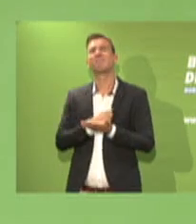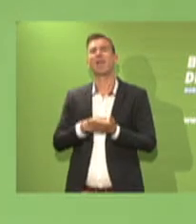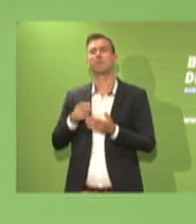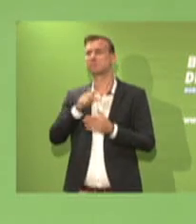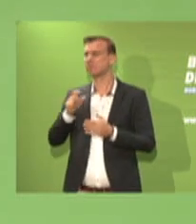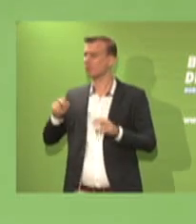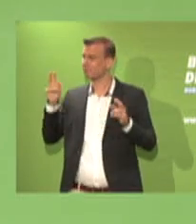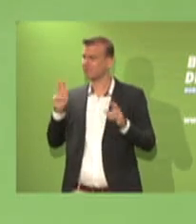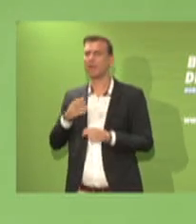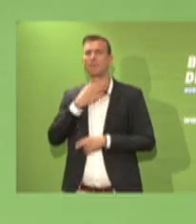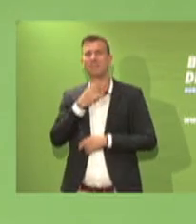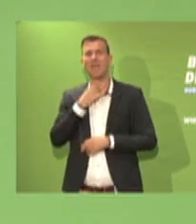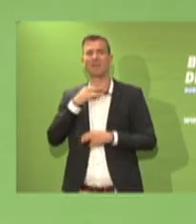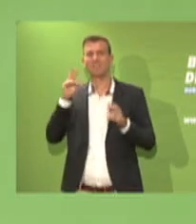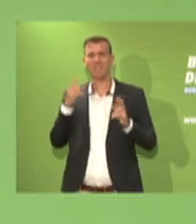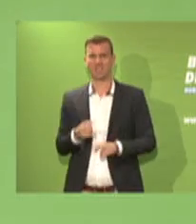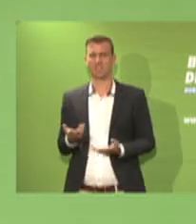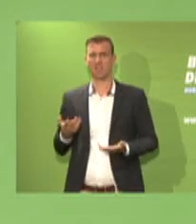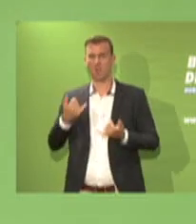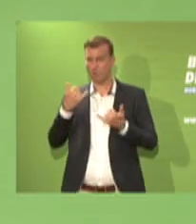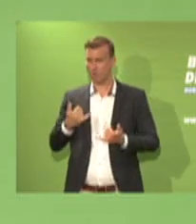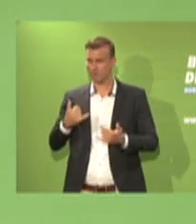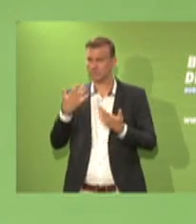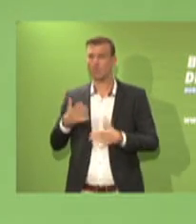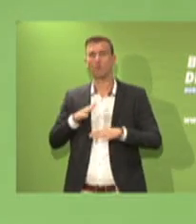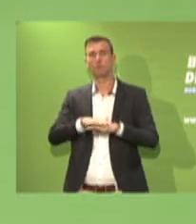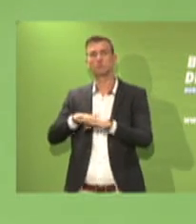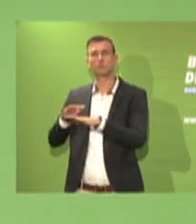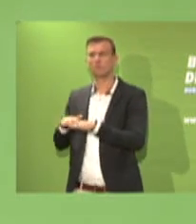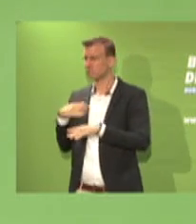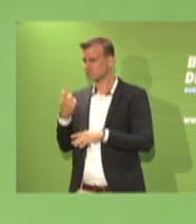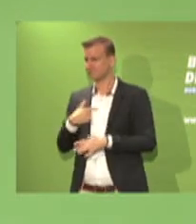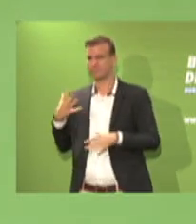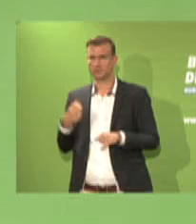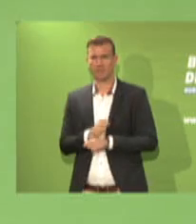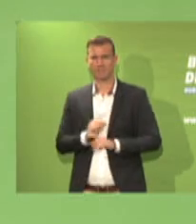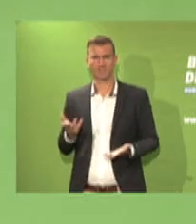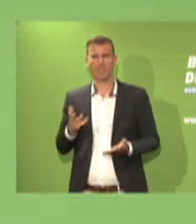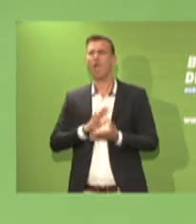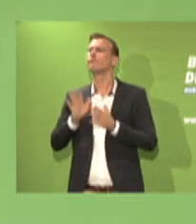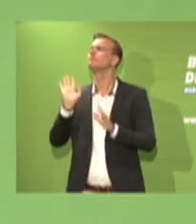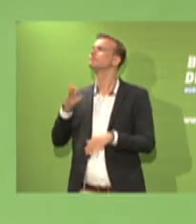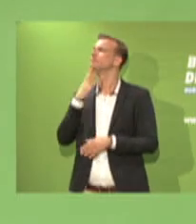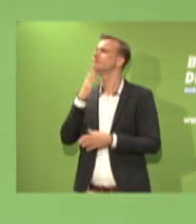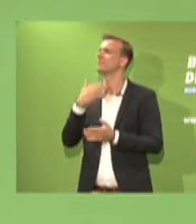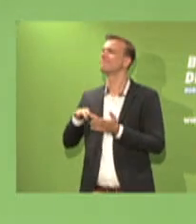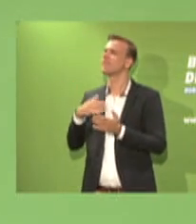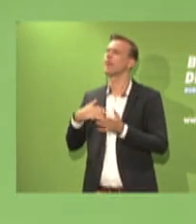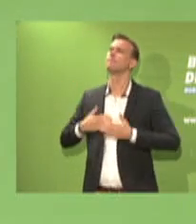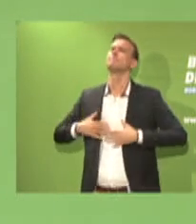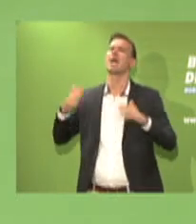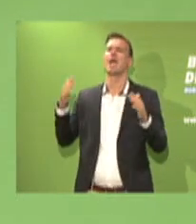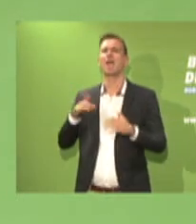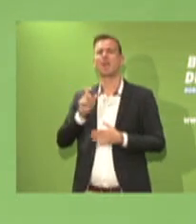mehr Bedarfe haben und wir werden das mit den heutigen Strukturen so nicht bewerkstelligen können. Also ein einfaches Weiter-so und mehr Leute rein und